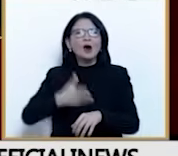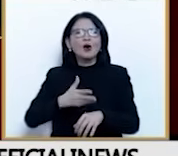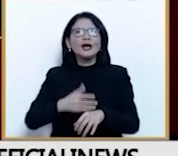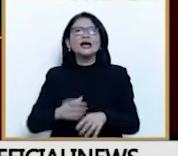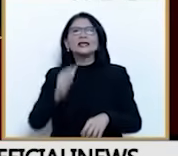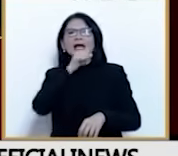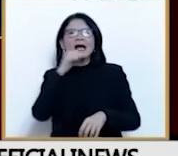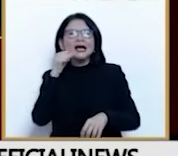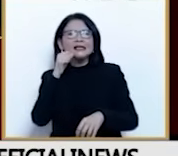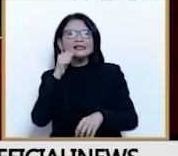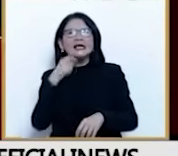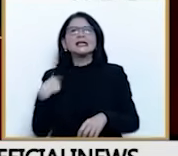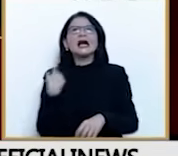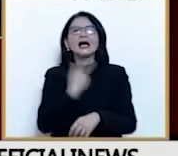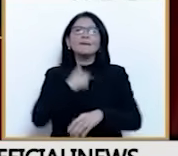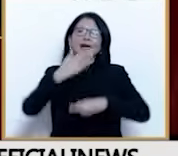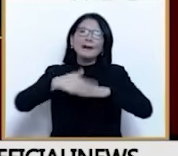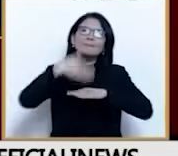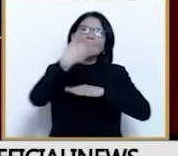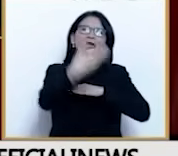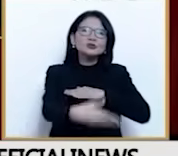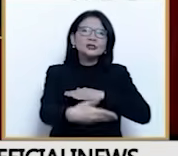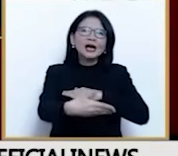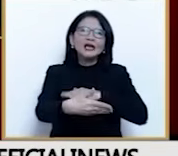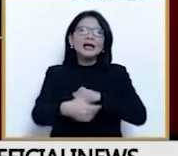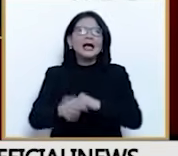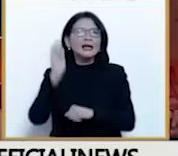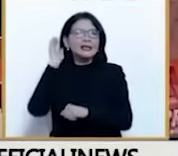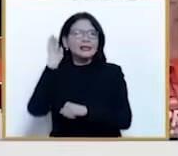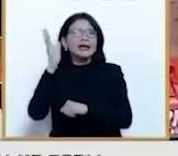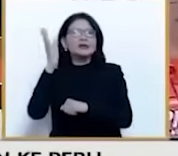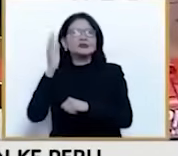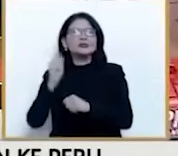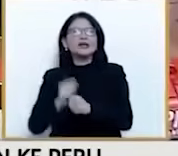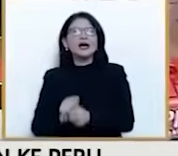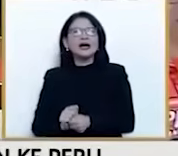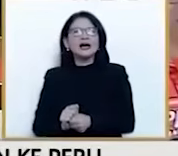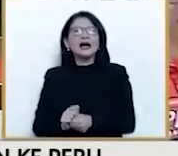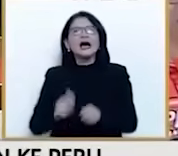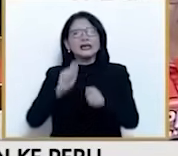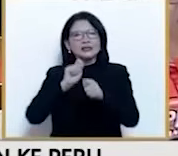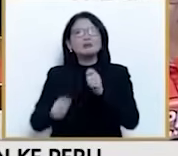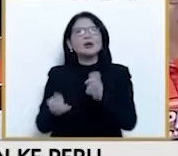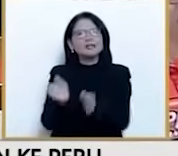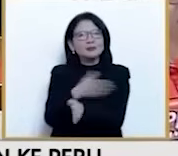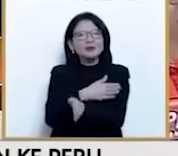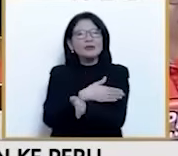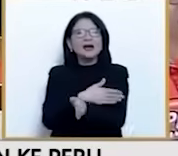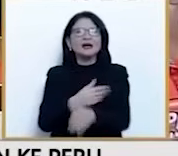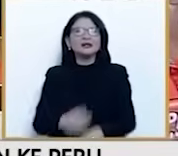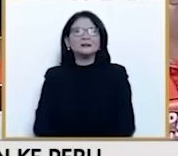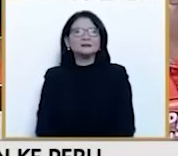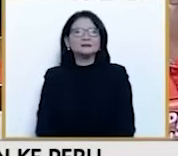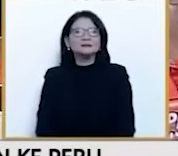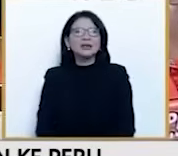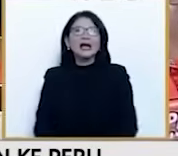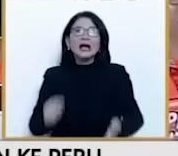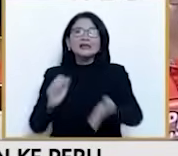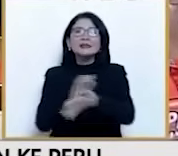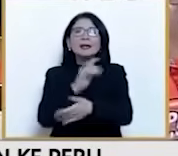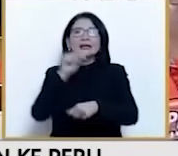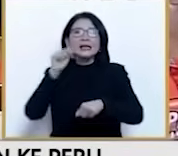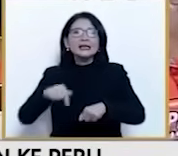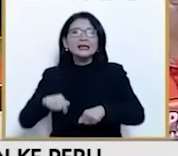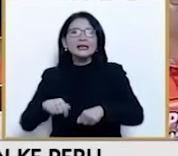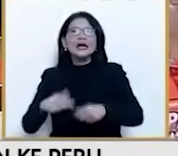Mas Anies, dan kami akan melanjutkan apa yang telah mereka tinggalkan, akan kami sempurnakan. Dalam kesempatan ini